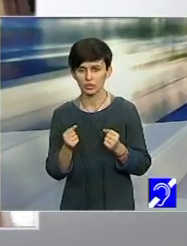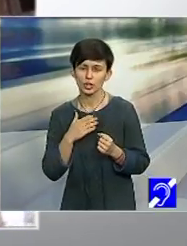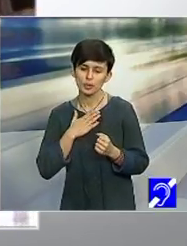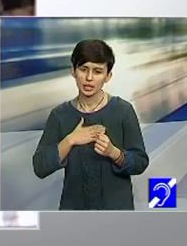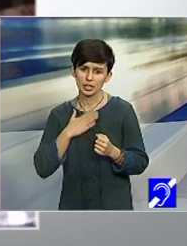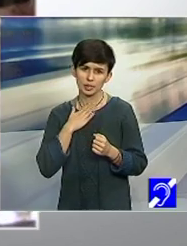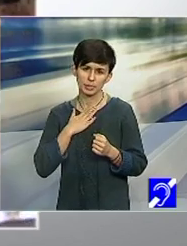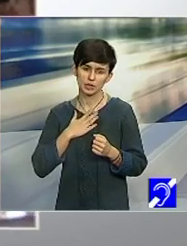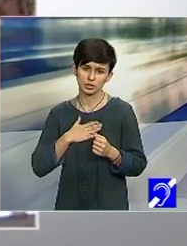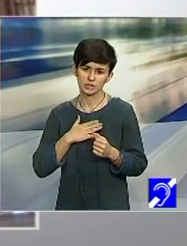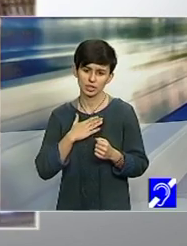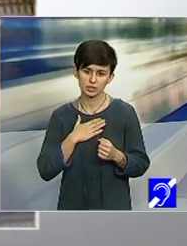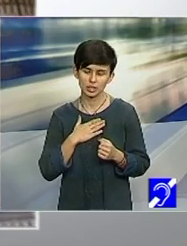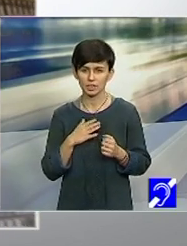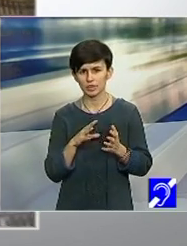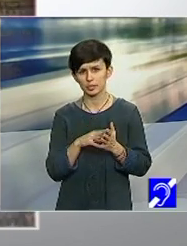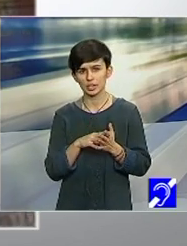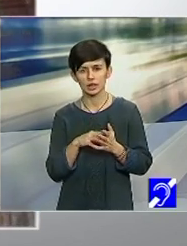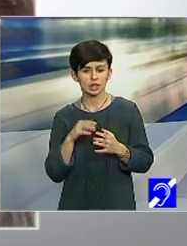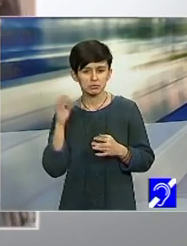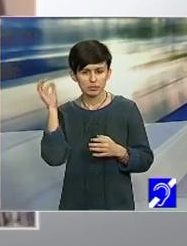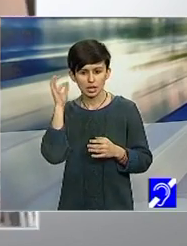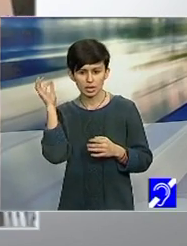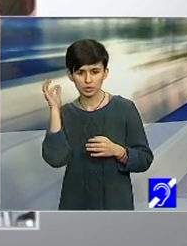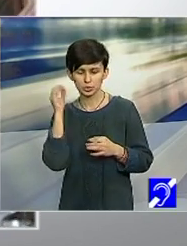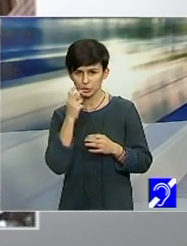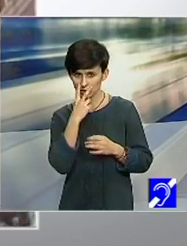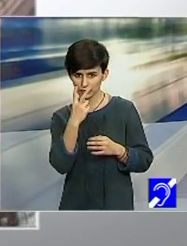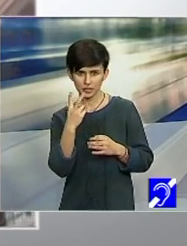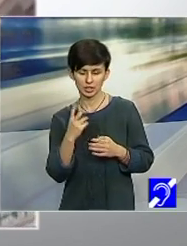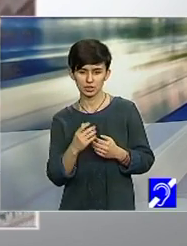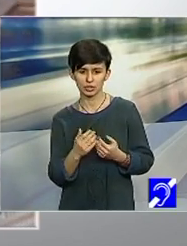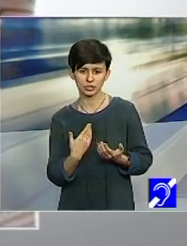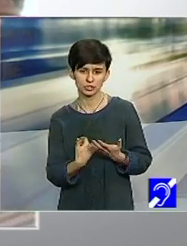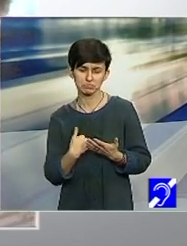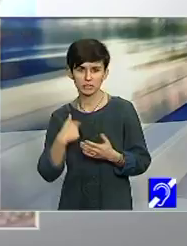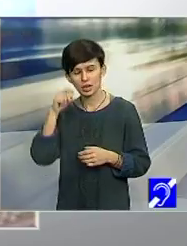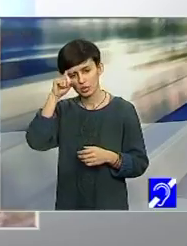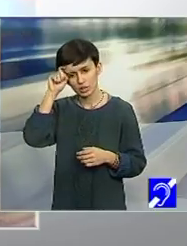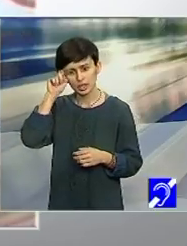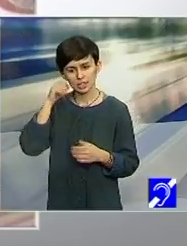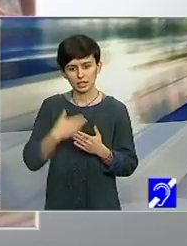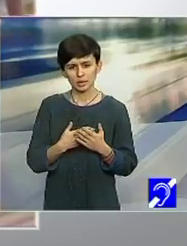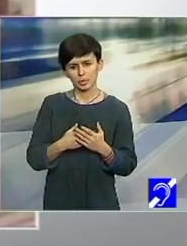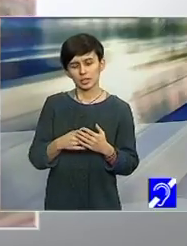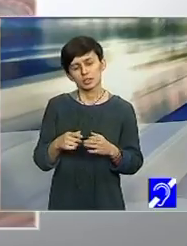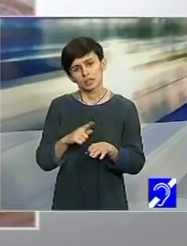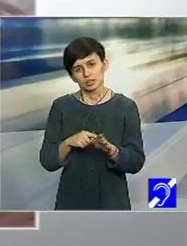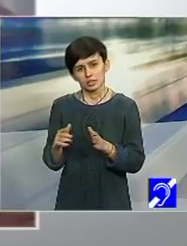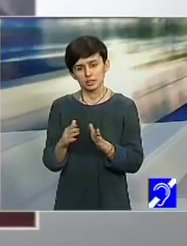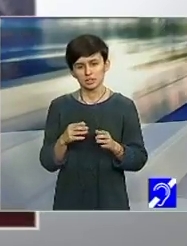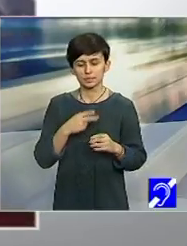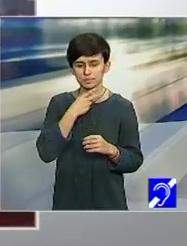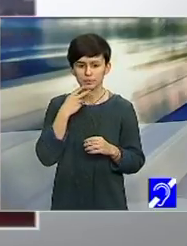avea înregistrări audio sau video, asta în special cred eu pentru perioada Holocaustului, acolo unde există